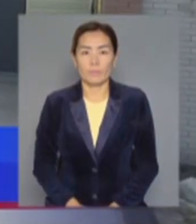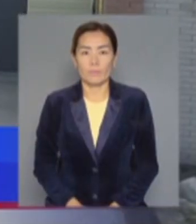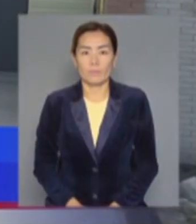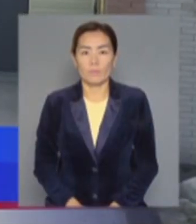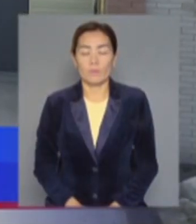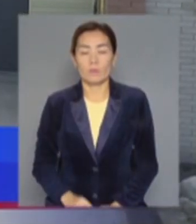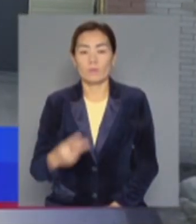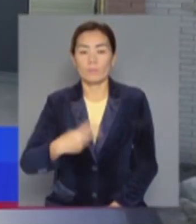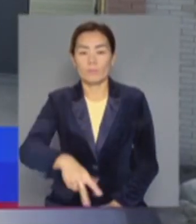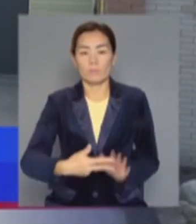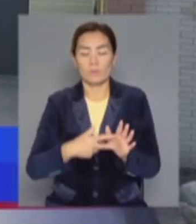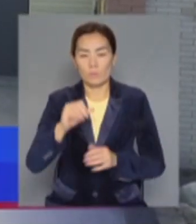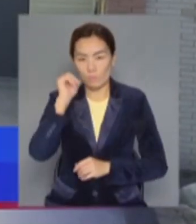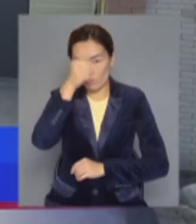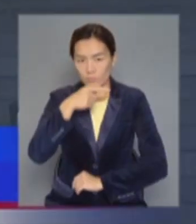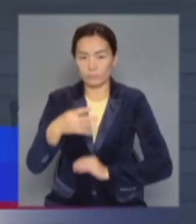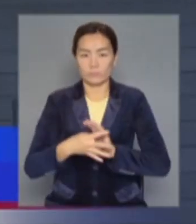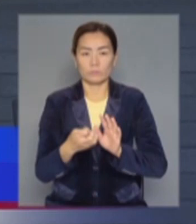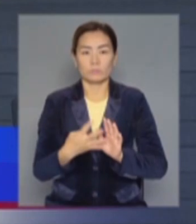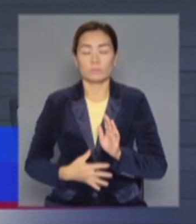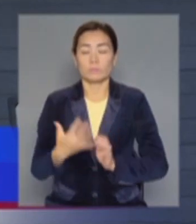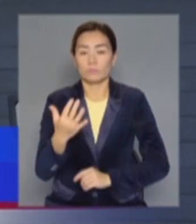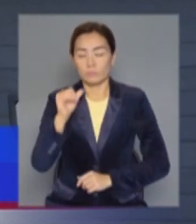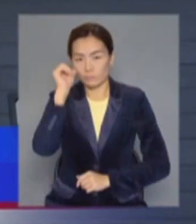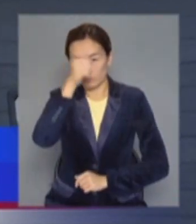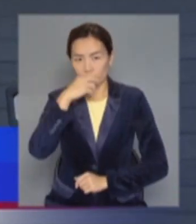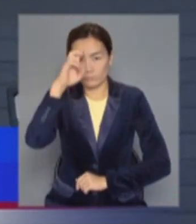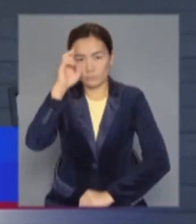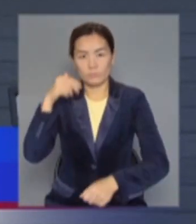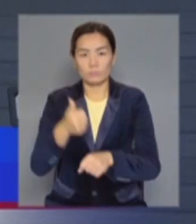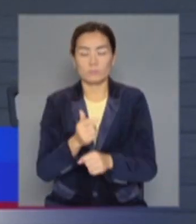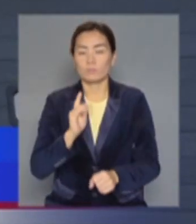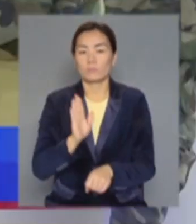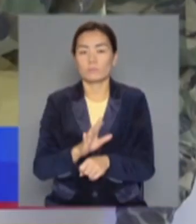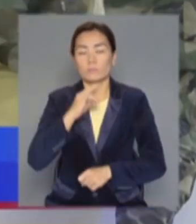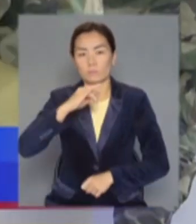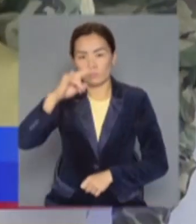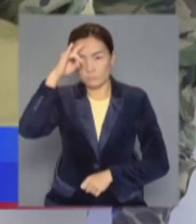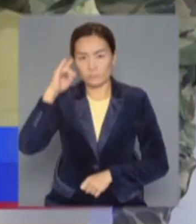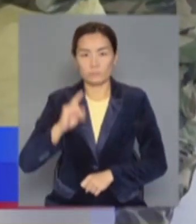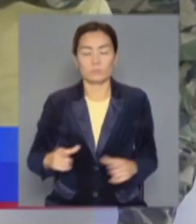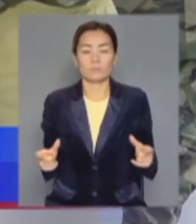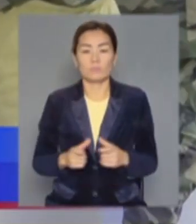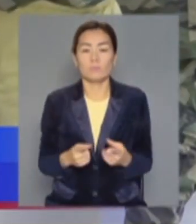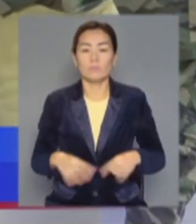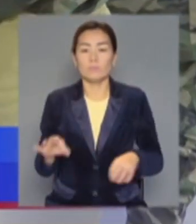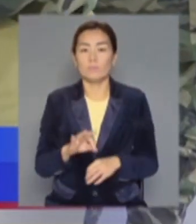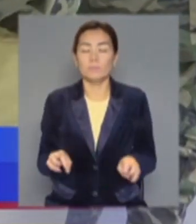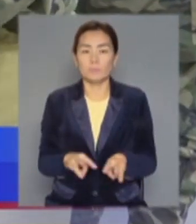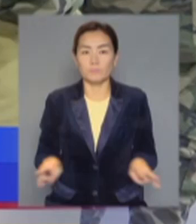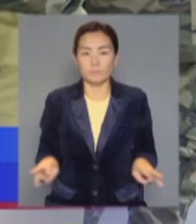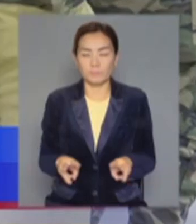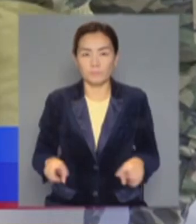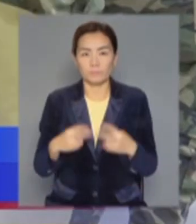Тура осыдан 28 жыл бұрын 1995 жылы мемлекет басшысының жарлығымен Қазақстан Республикасының төтенше жағдайлар жөніндегі